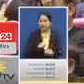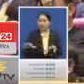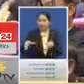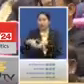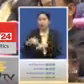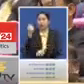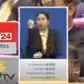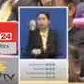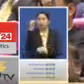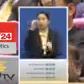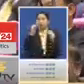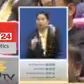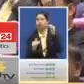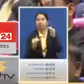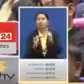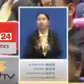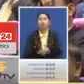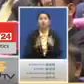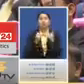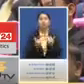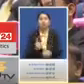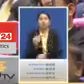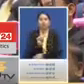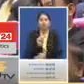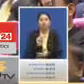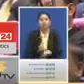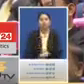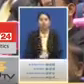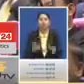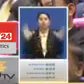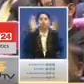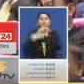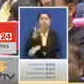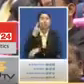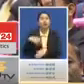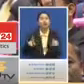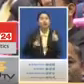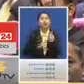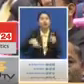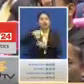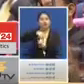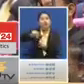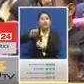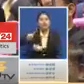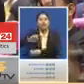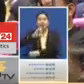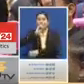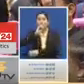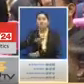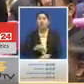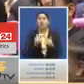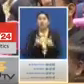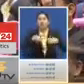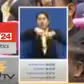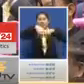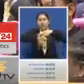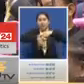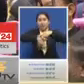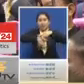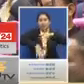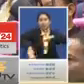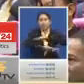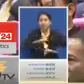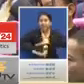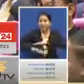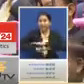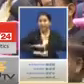ได้เช่นเดียวกับวันนี้ครับเมื่อคืนท่านรองนายกบอกว่าอินฟราสตรัคเจอร์ขนาดใหญ่ หรือโครงสร้างพื้นฐาน